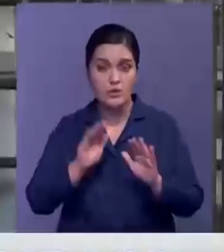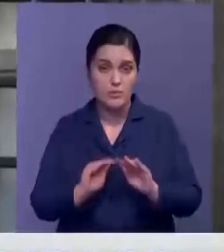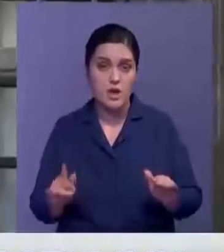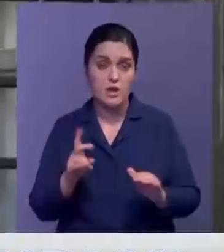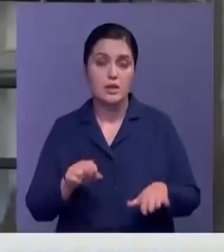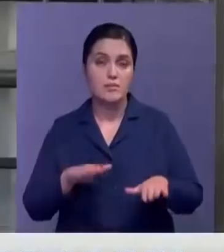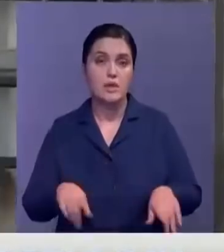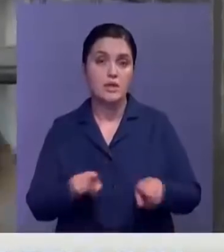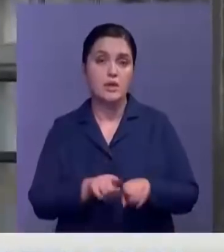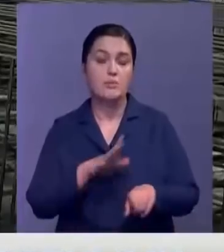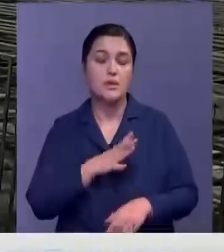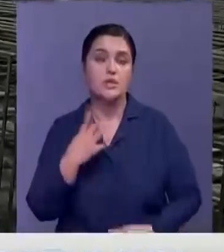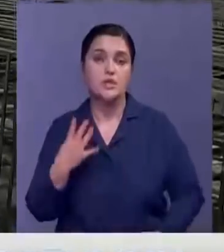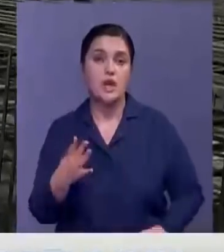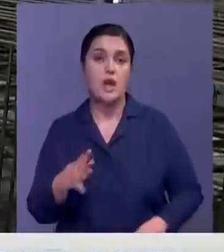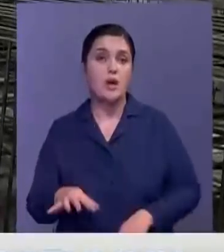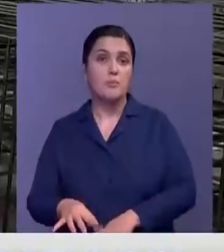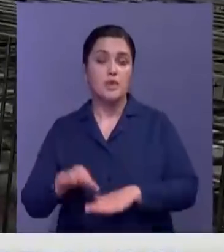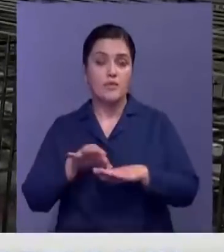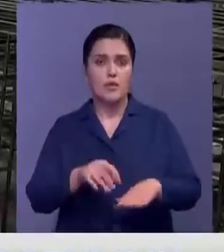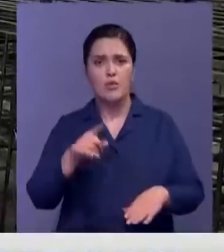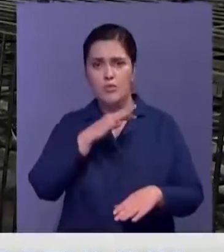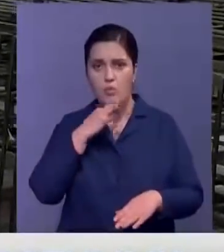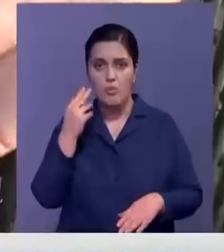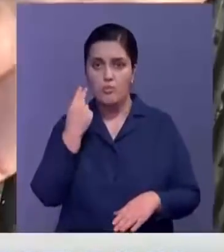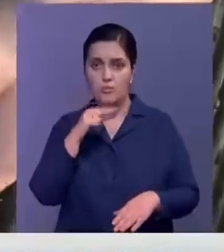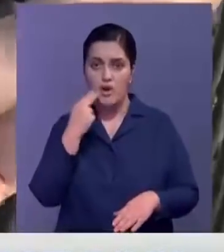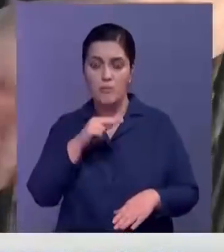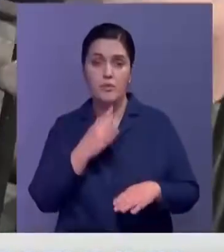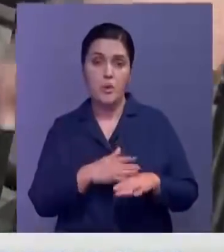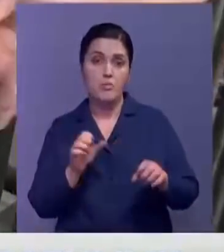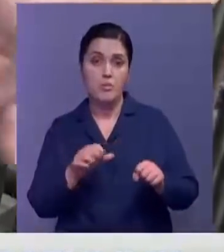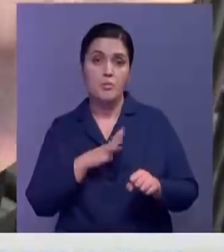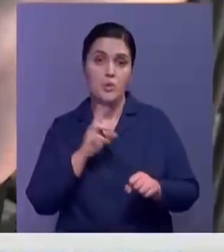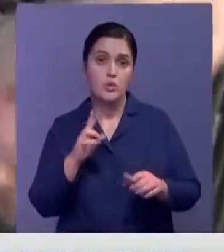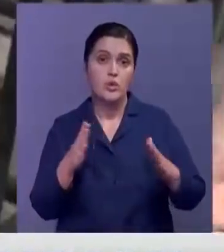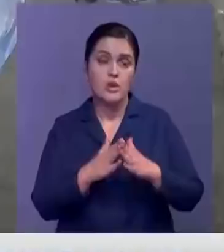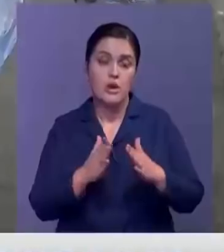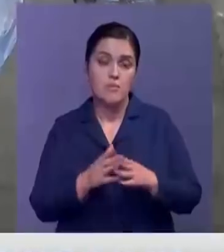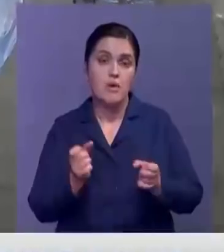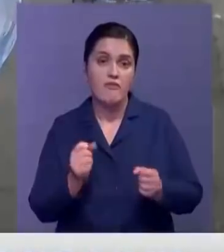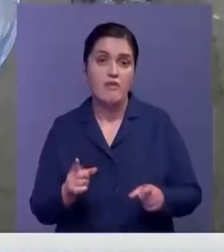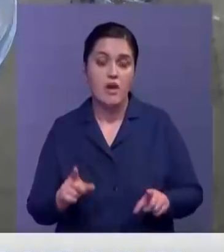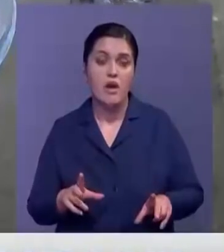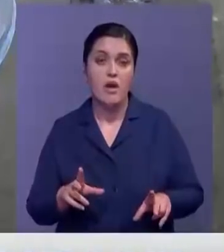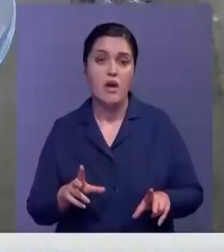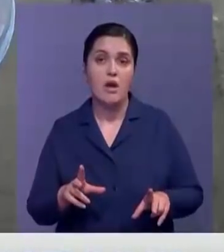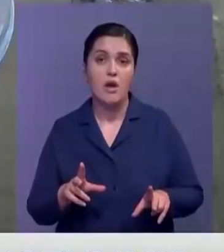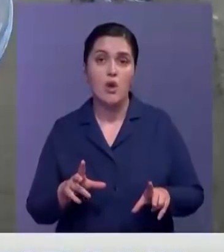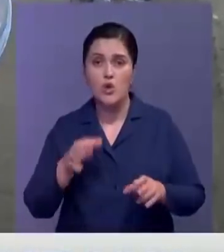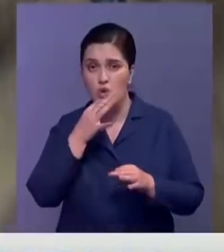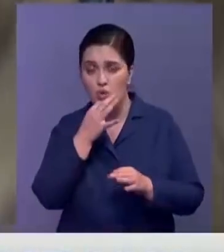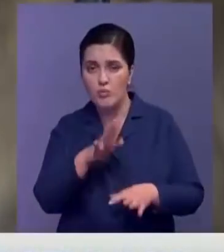немало породистых. Не отрицают, что, возможно, есть и домашние. При этом предупреждают, любое животное без сопровождения приравнивается к бродячему. Вот